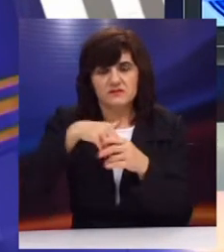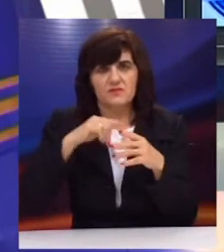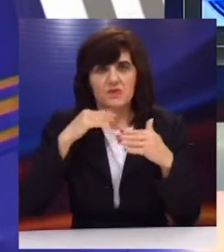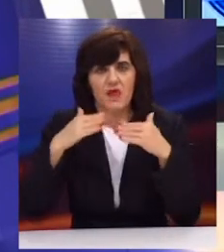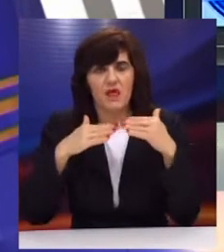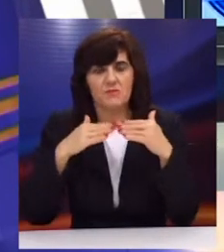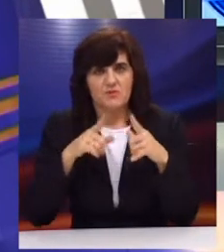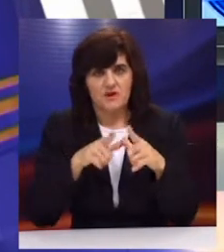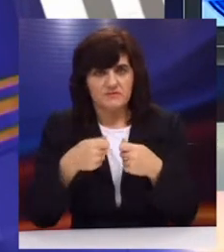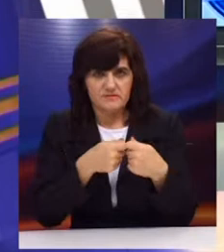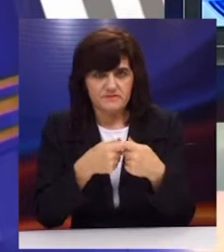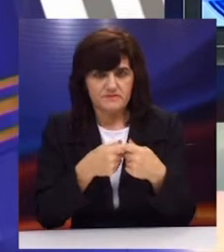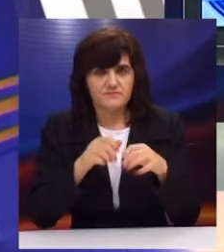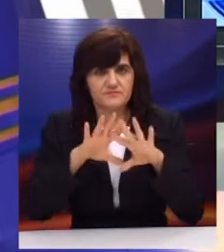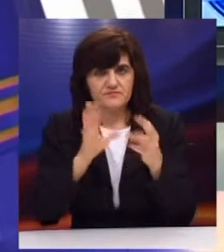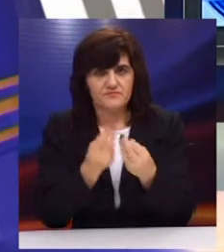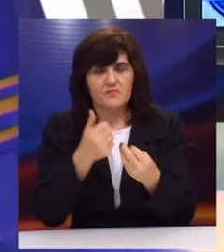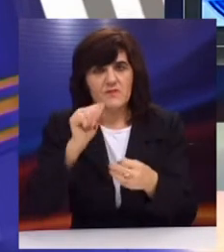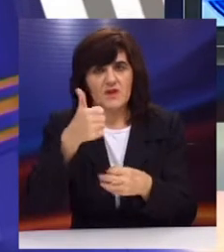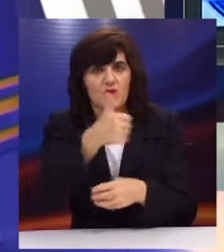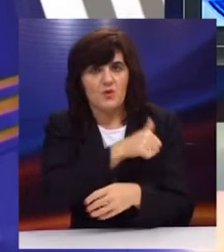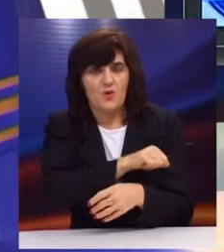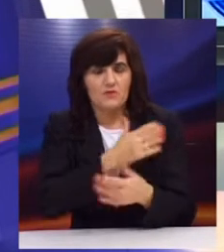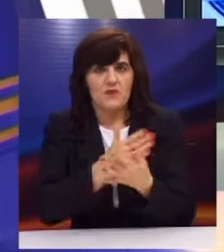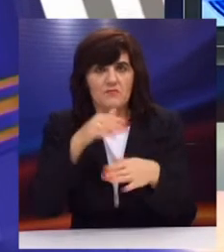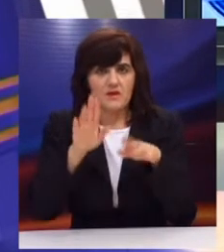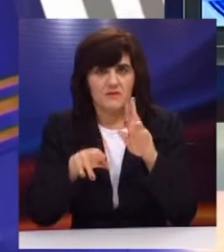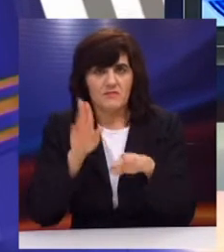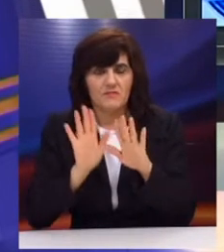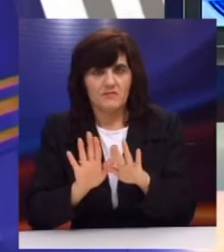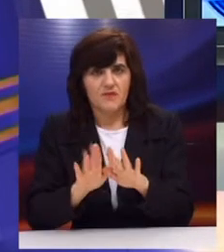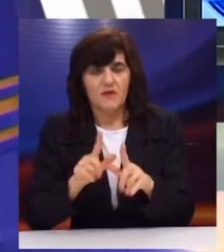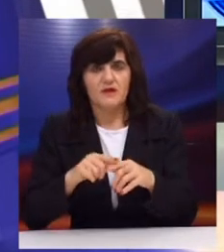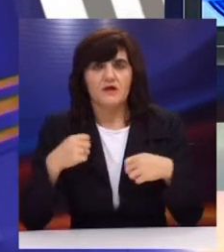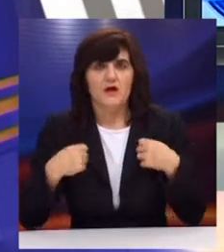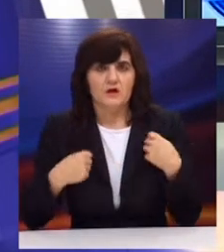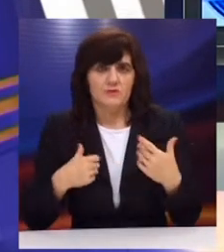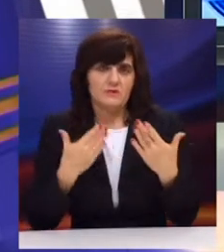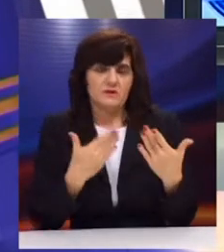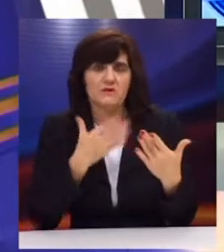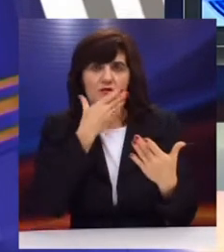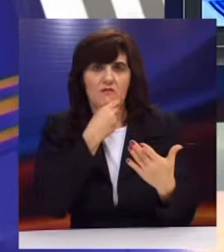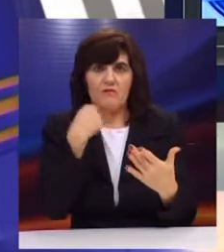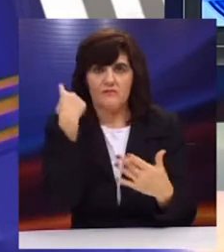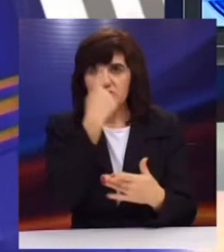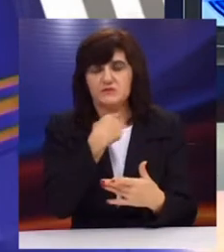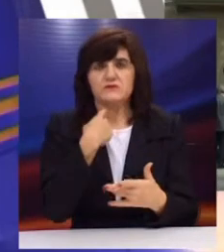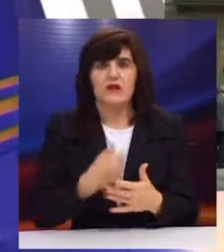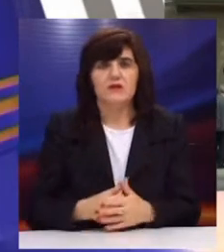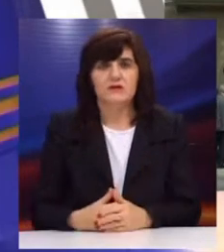ravnopravnost polova. Radovi su trajali nešto više od godinu dana, a samim završetkom i centar Subotice poprimio je mnogo lepši